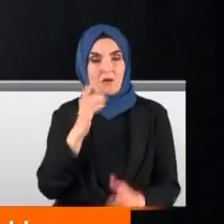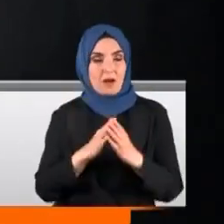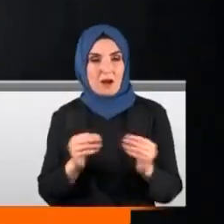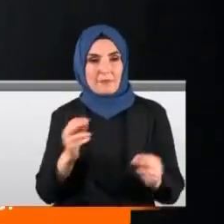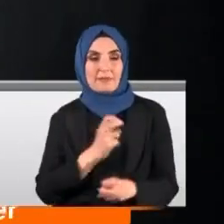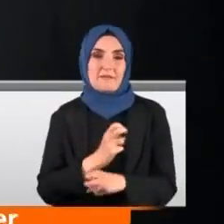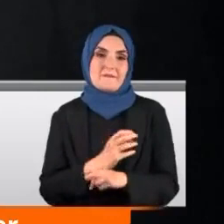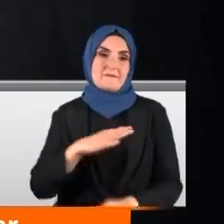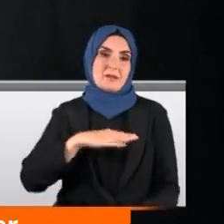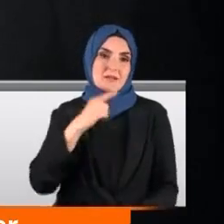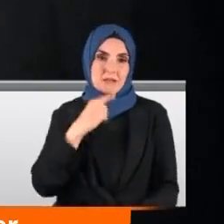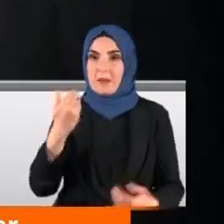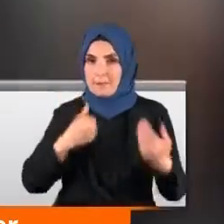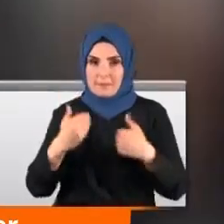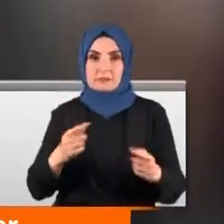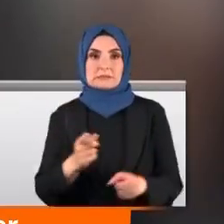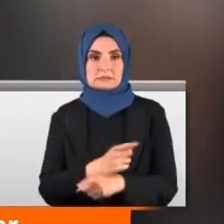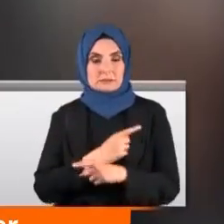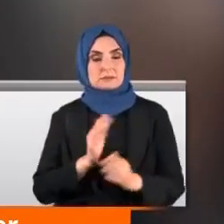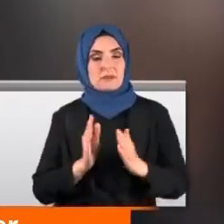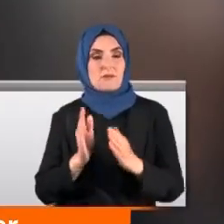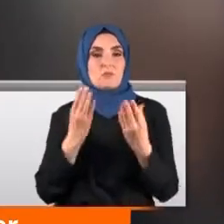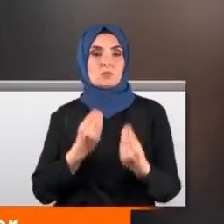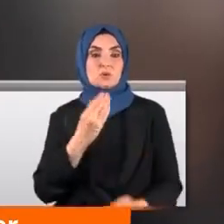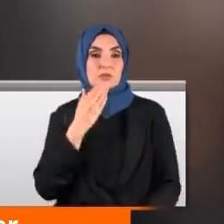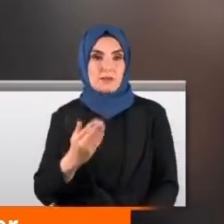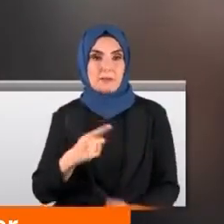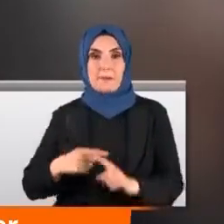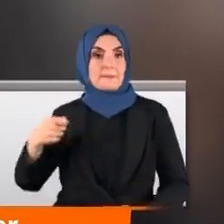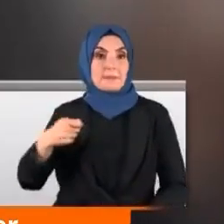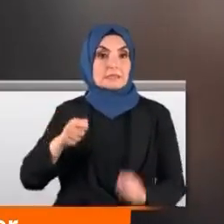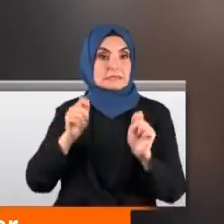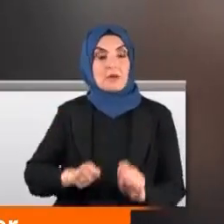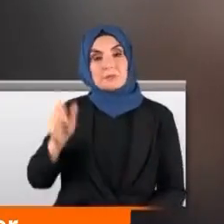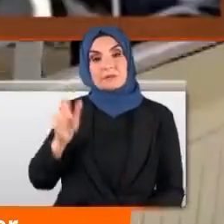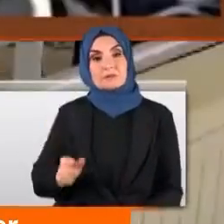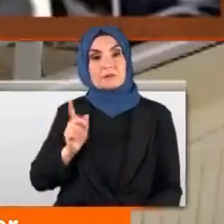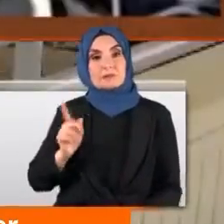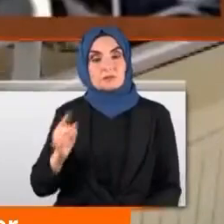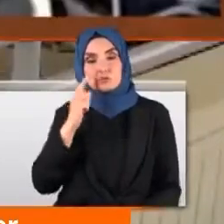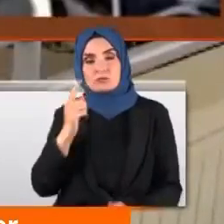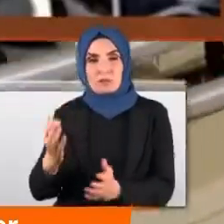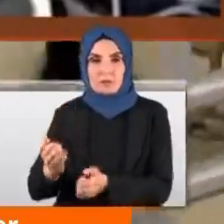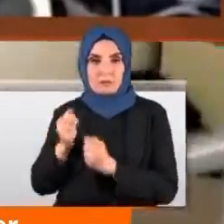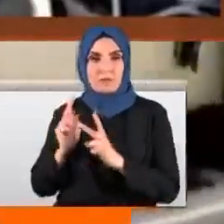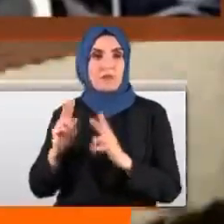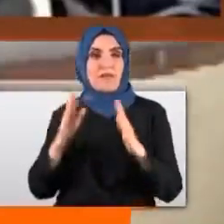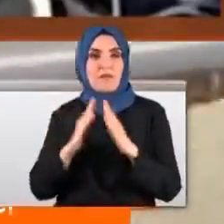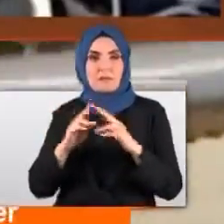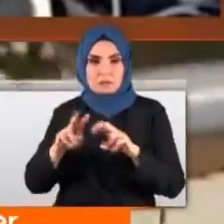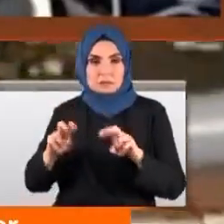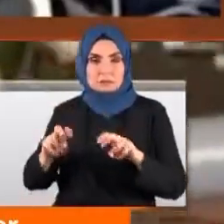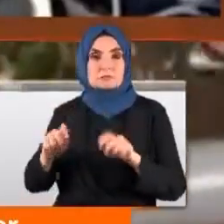cerrahi müdahalelerin süreceğini duyurdu. Saldırıyı gerçekleştiren Hadi Matar'sa gözaltına alındı. Evi didik didik aranan